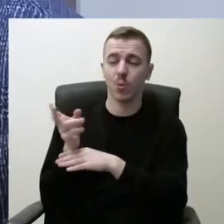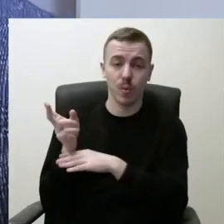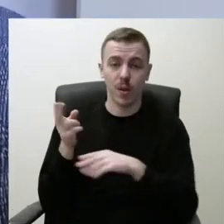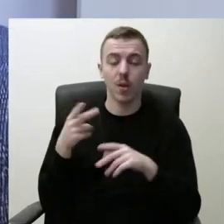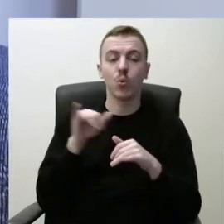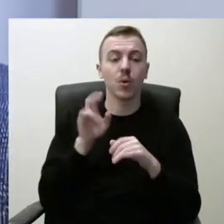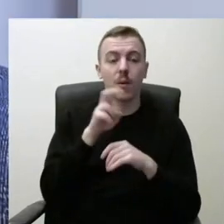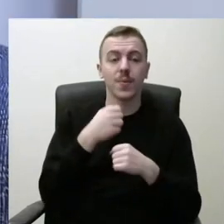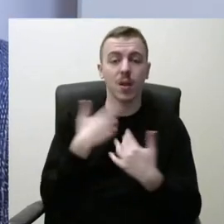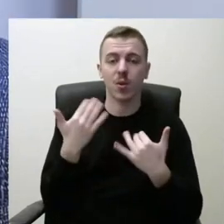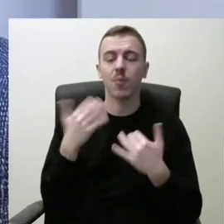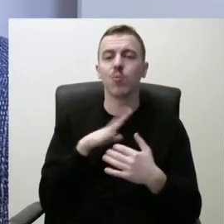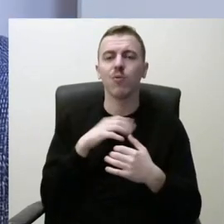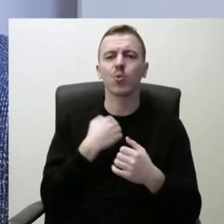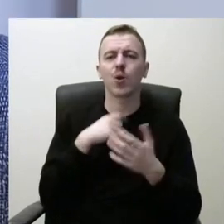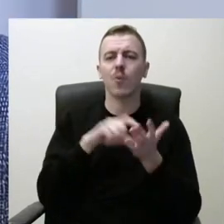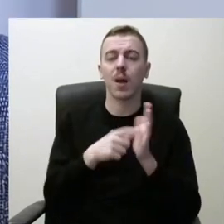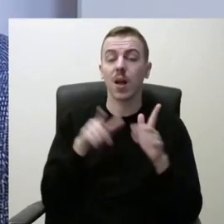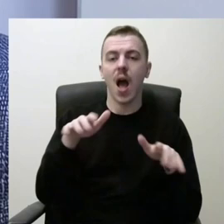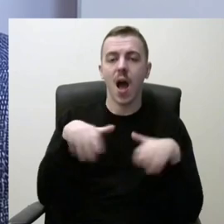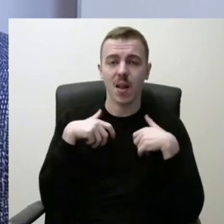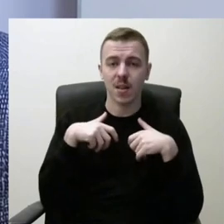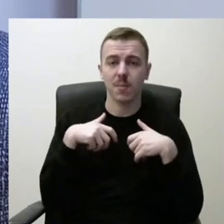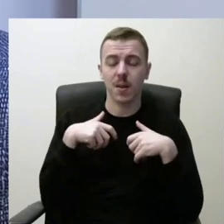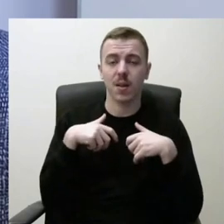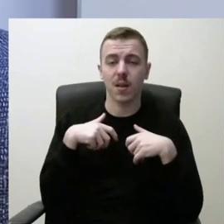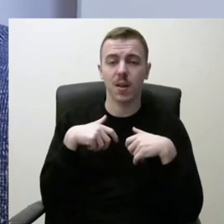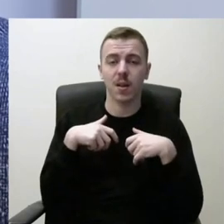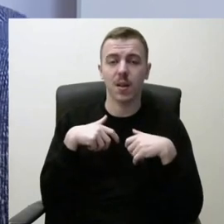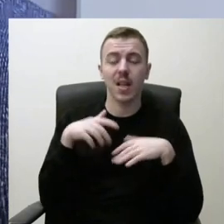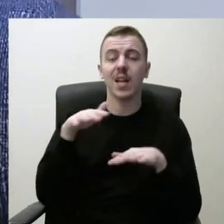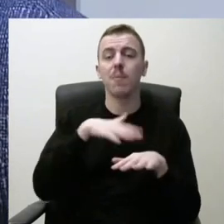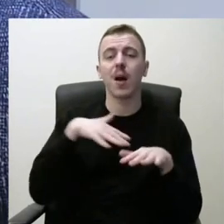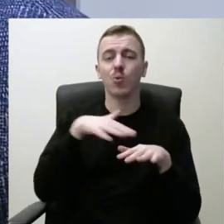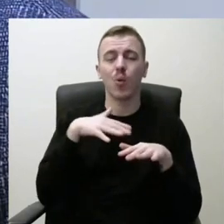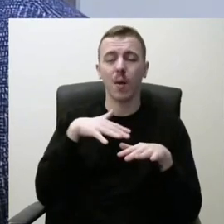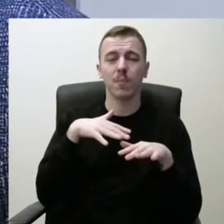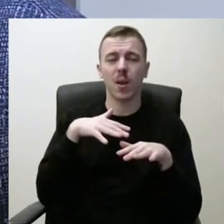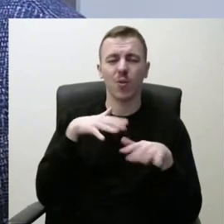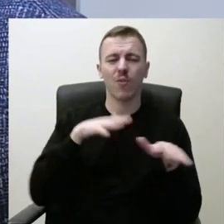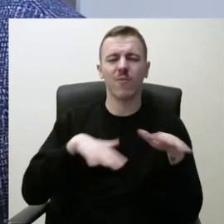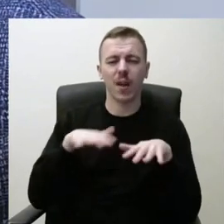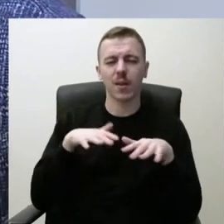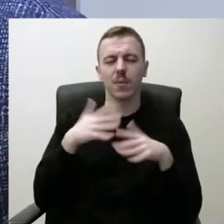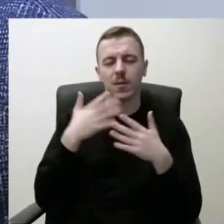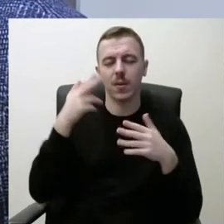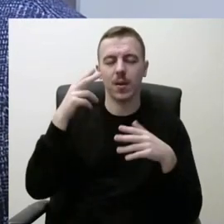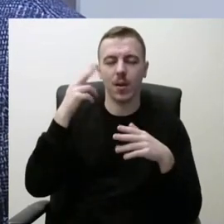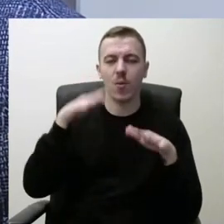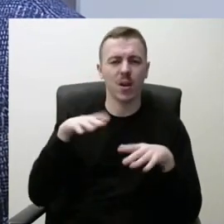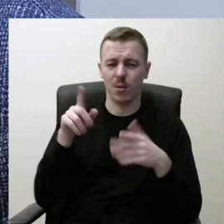turėjo patalpas, buvo atimtos ir bendruomenių apskritai veikimas, kad būtų, sakykime, yra